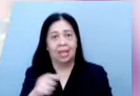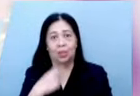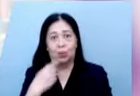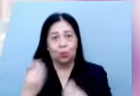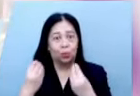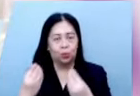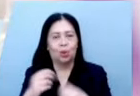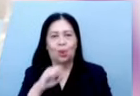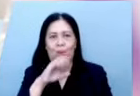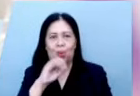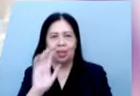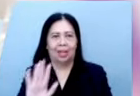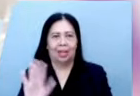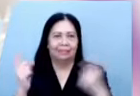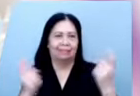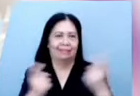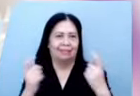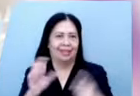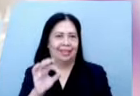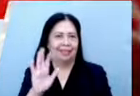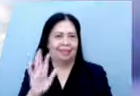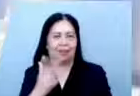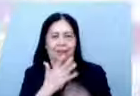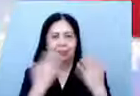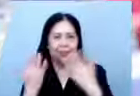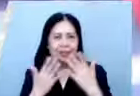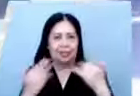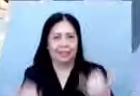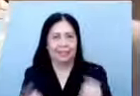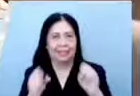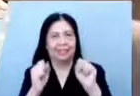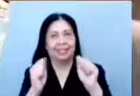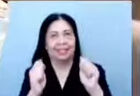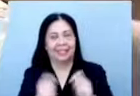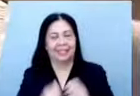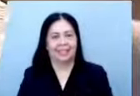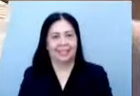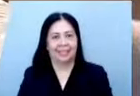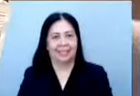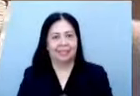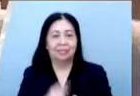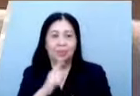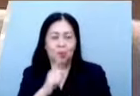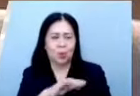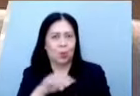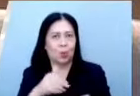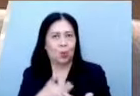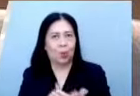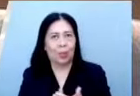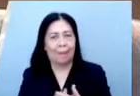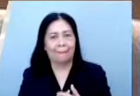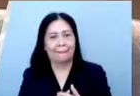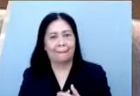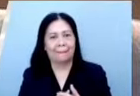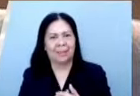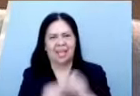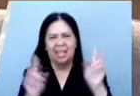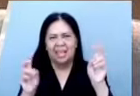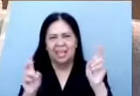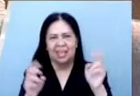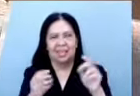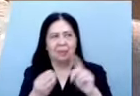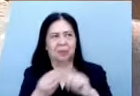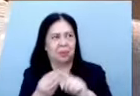na magdiriwang ng 95th birthday this Saturday. Actually, sa lahat ng motto ko yata sa buhay, sa kanya